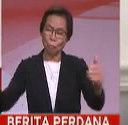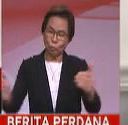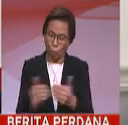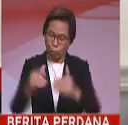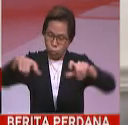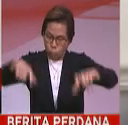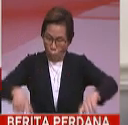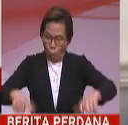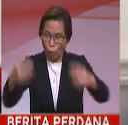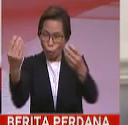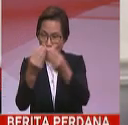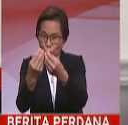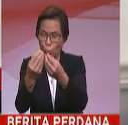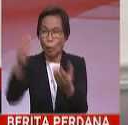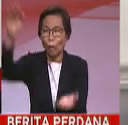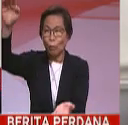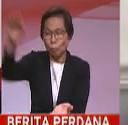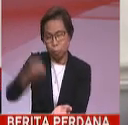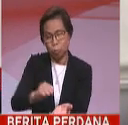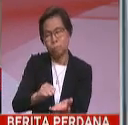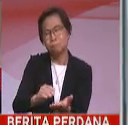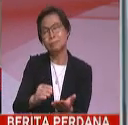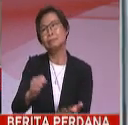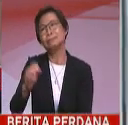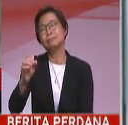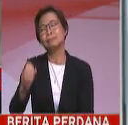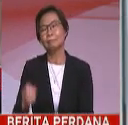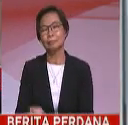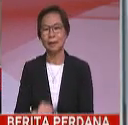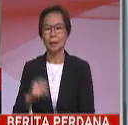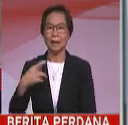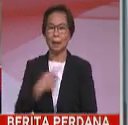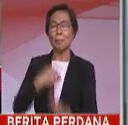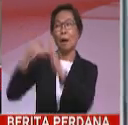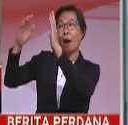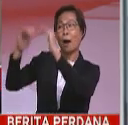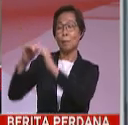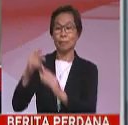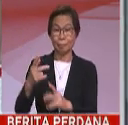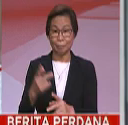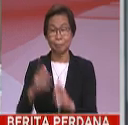jumlah kes harian semakin menurun. InsyaAllah. Kami harap kerajaan kali ini